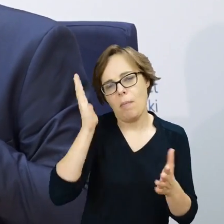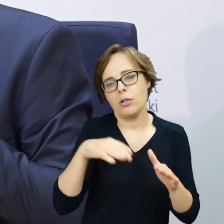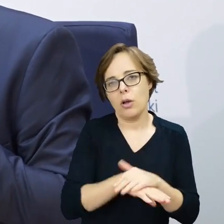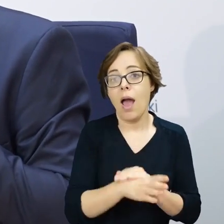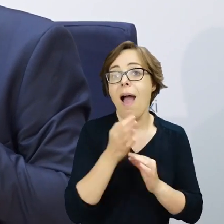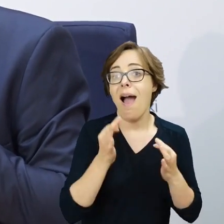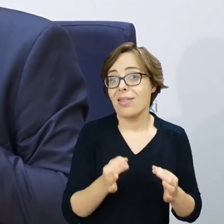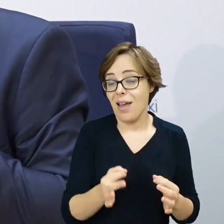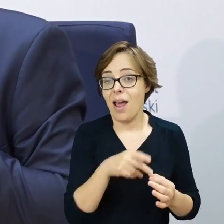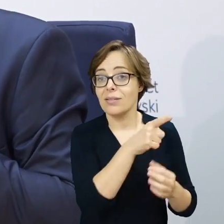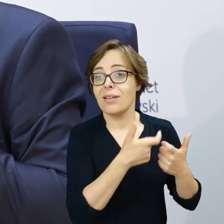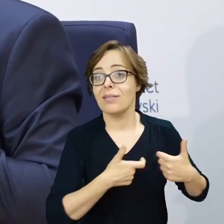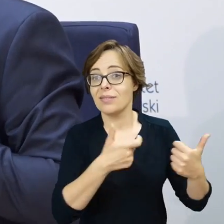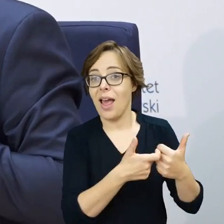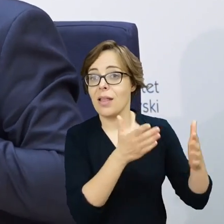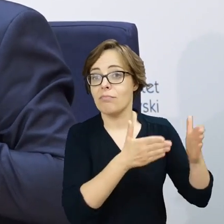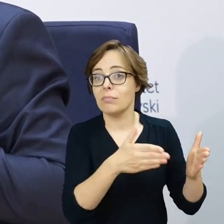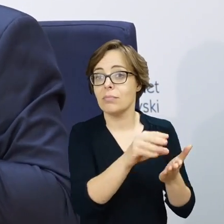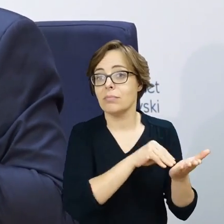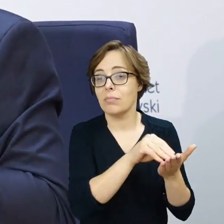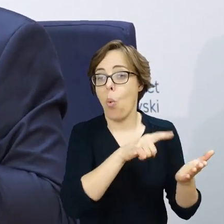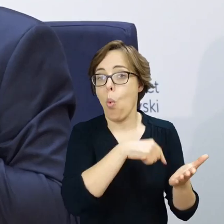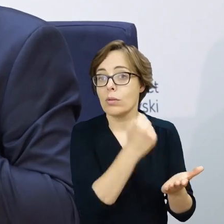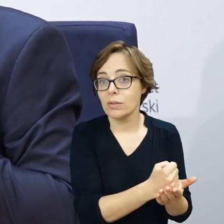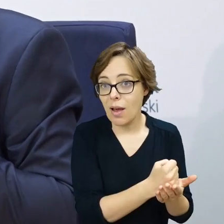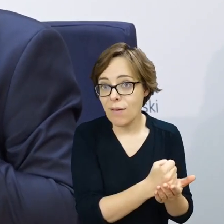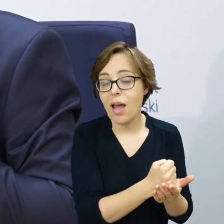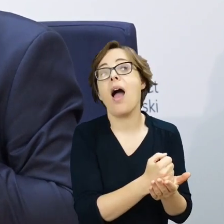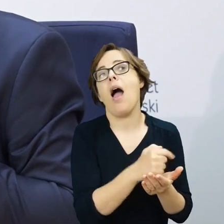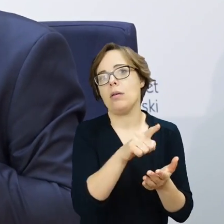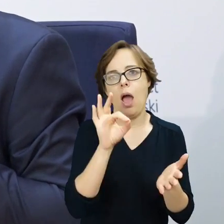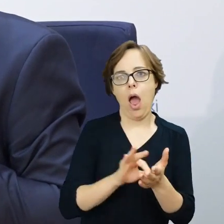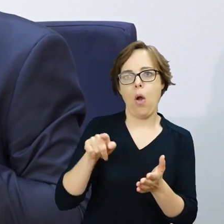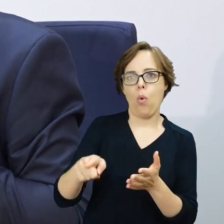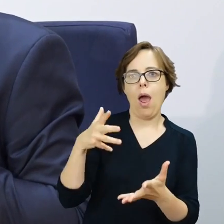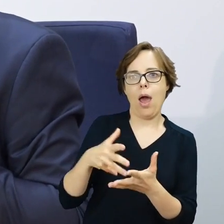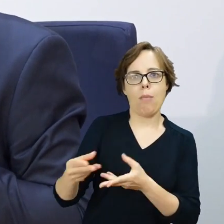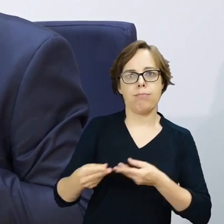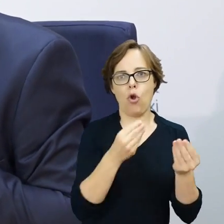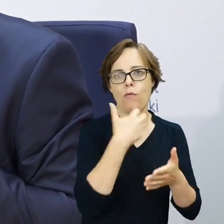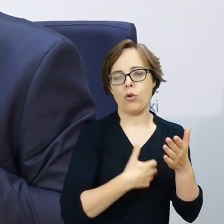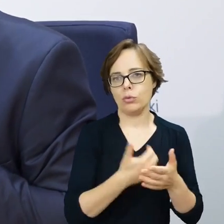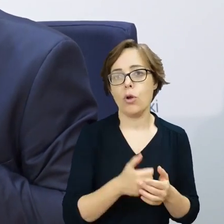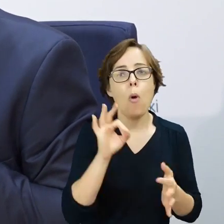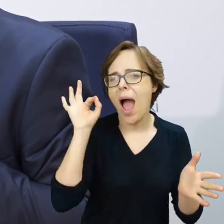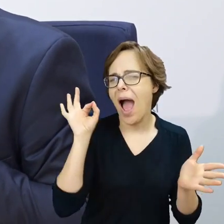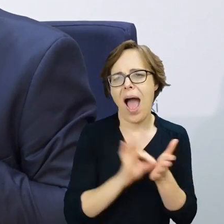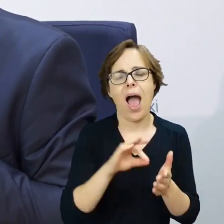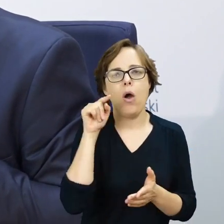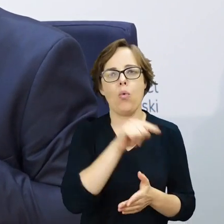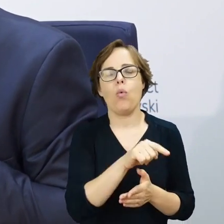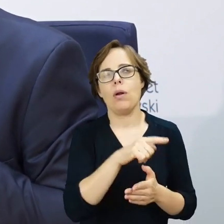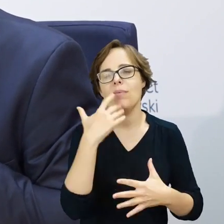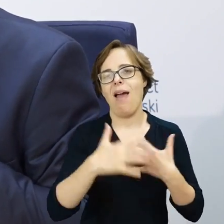Senacie. W związku z tym, że wybuchła afera Pegasusa, która nam akurat była na rękę. I stąd wyciągam taką